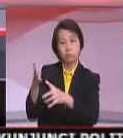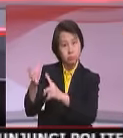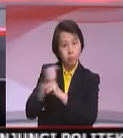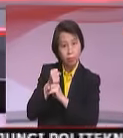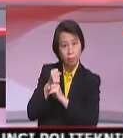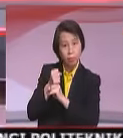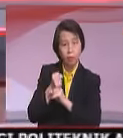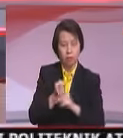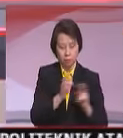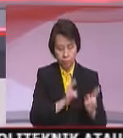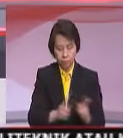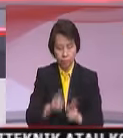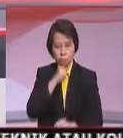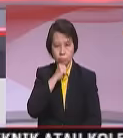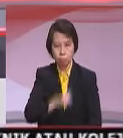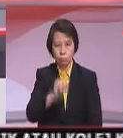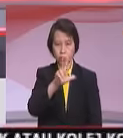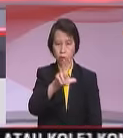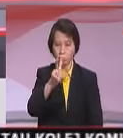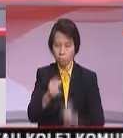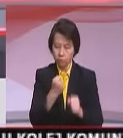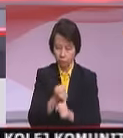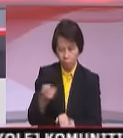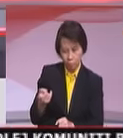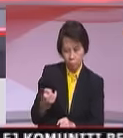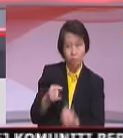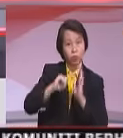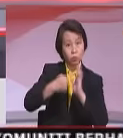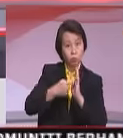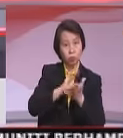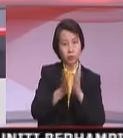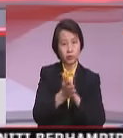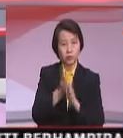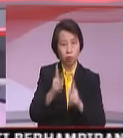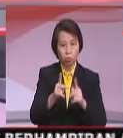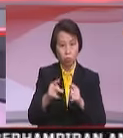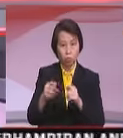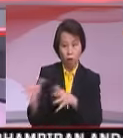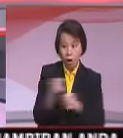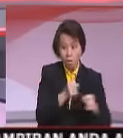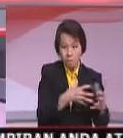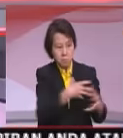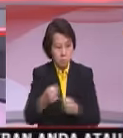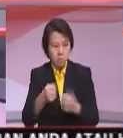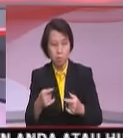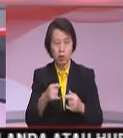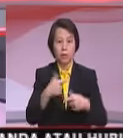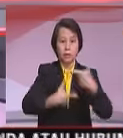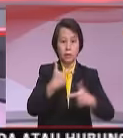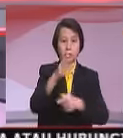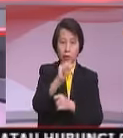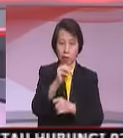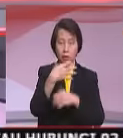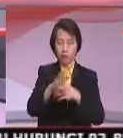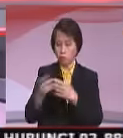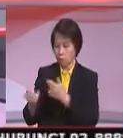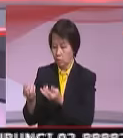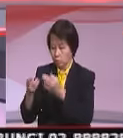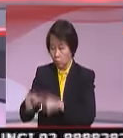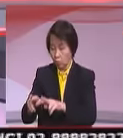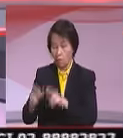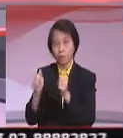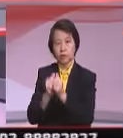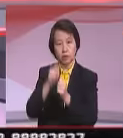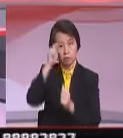tercapai. Perancang berusia 32 tahun ini sebelum ini mula menjadi rebutan beberapa pasukan Liga M selepas kontraknya